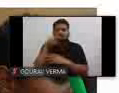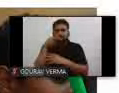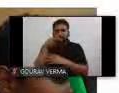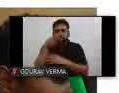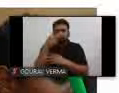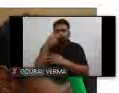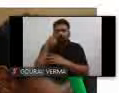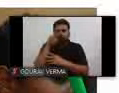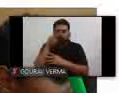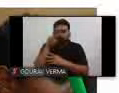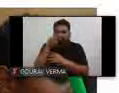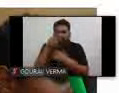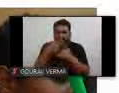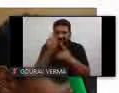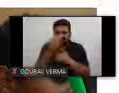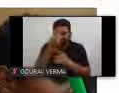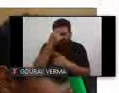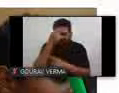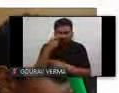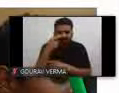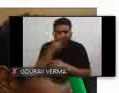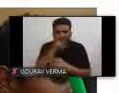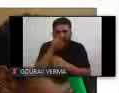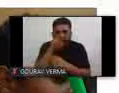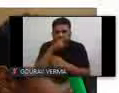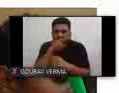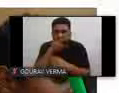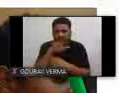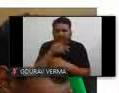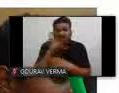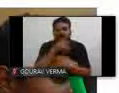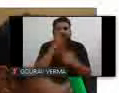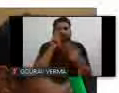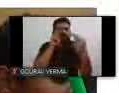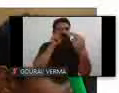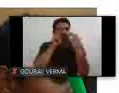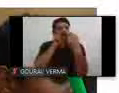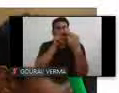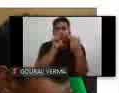या वर्टिकल. सो ऐसे वाले बच्चों में एक जगह पर फिक्सेट करने में